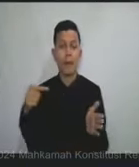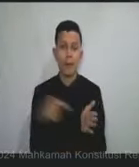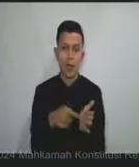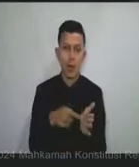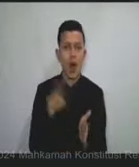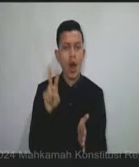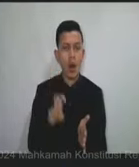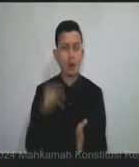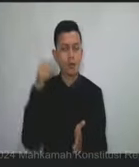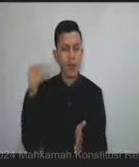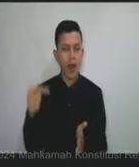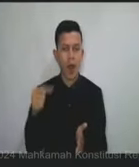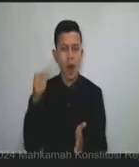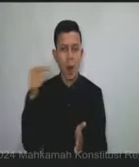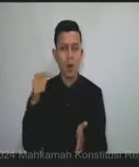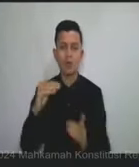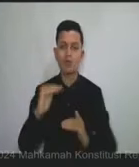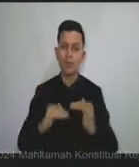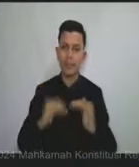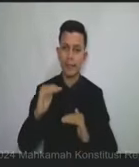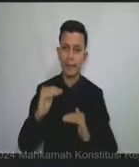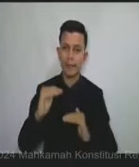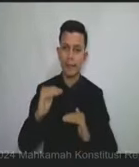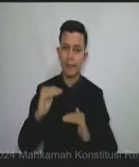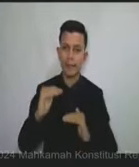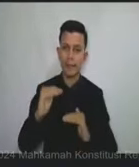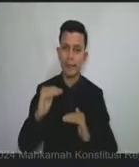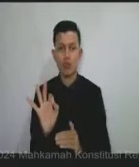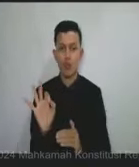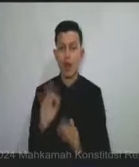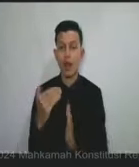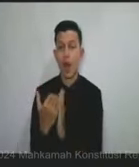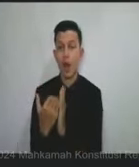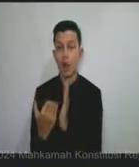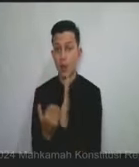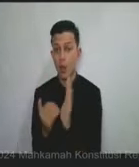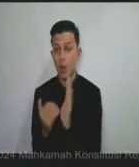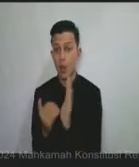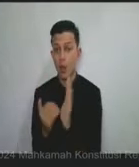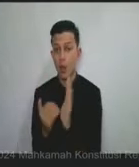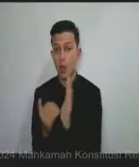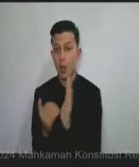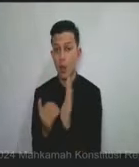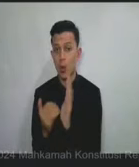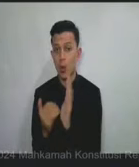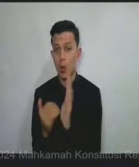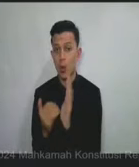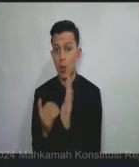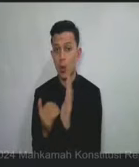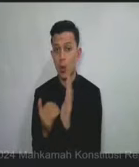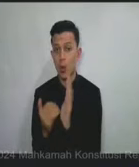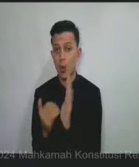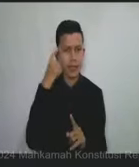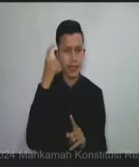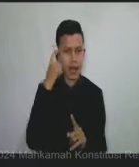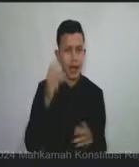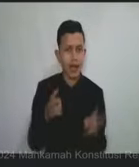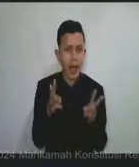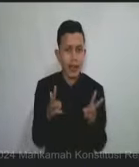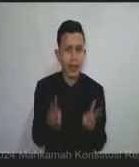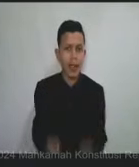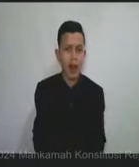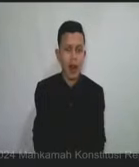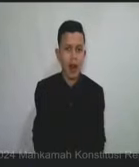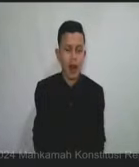senantiasa mempertimbangkan tidak hanya aspek regulasi tapi juga Aspek etik para pemegang jabatan publik dengan